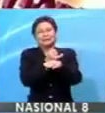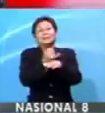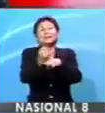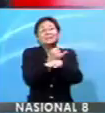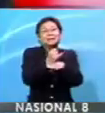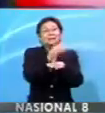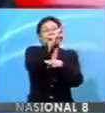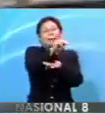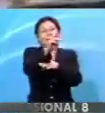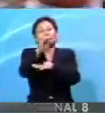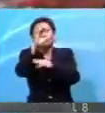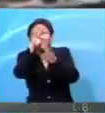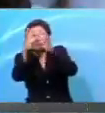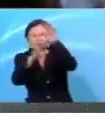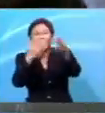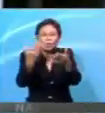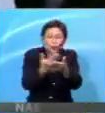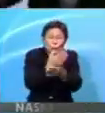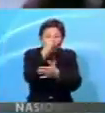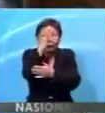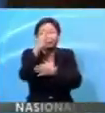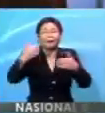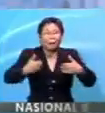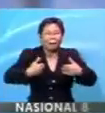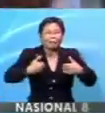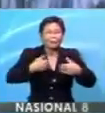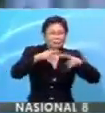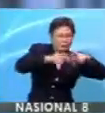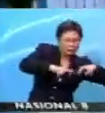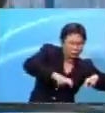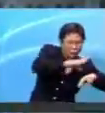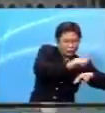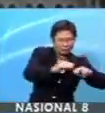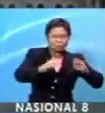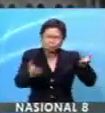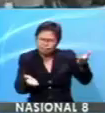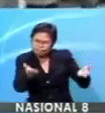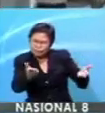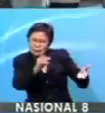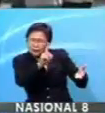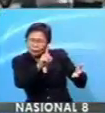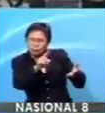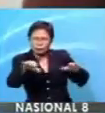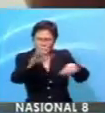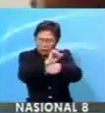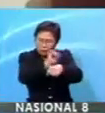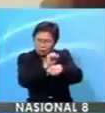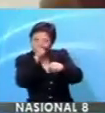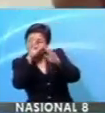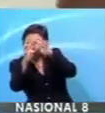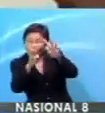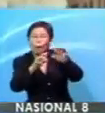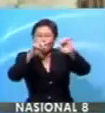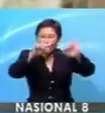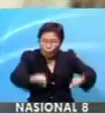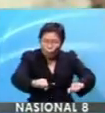multimedia kreatif dan berinovasi dengan meneliti mengkaji serta mempertimbangkan sesuatu karya kandungan kreatif yang